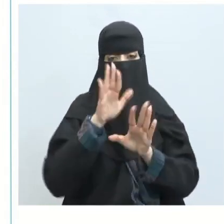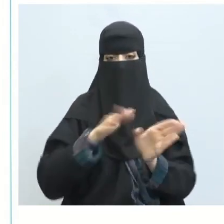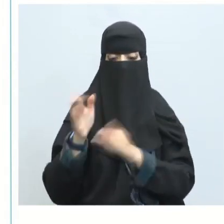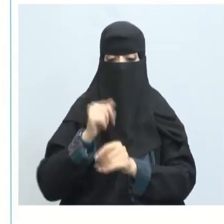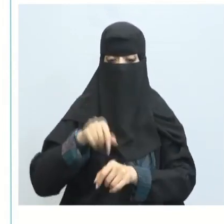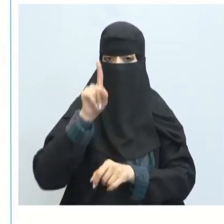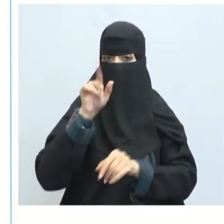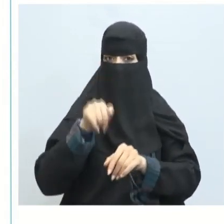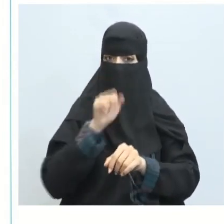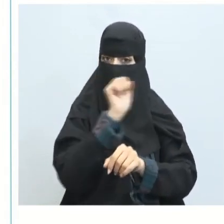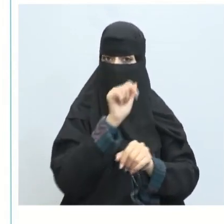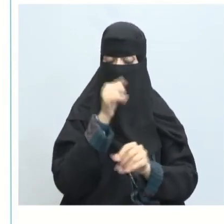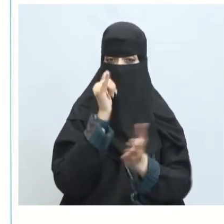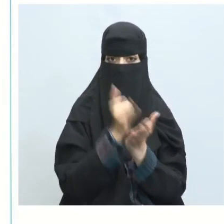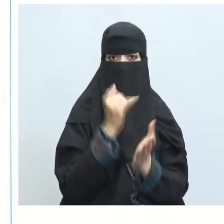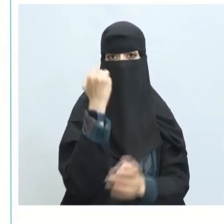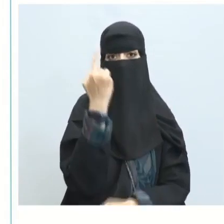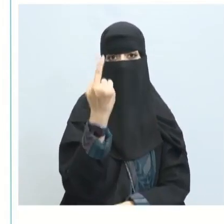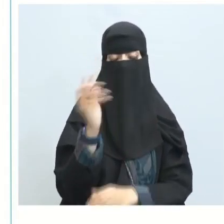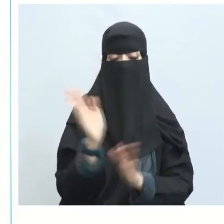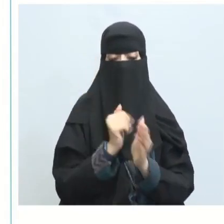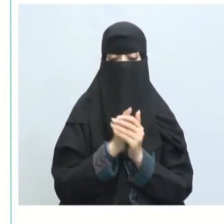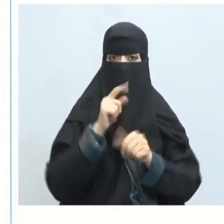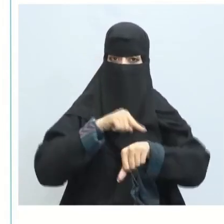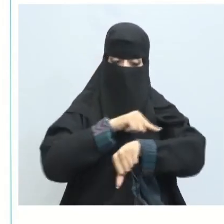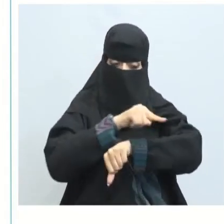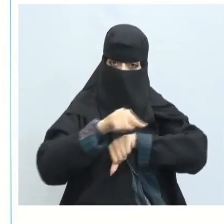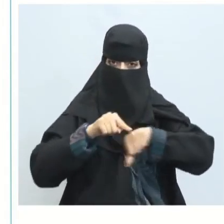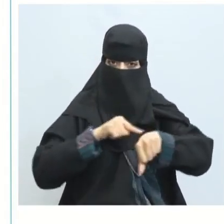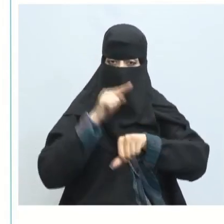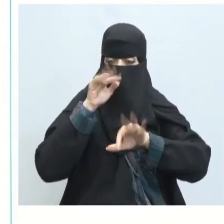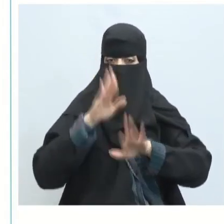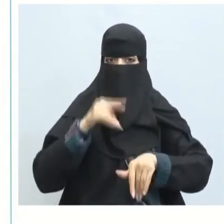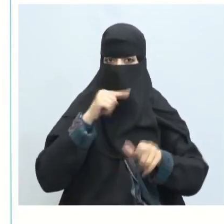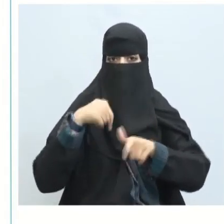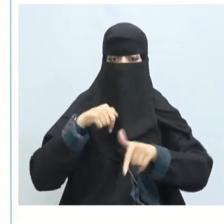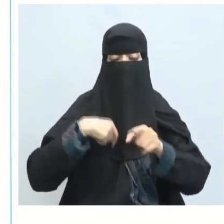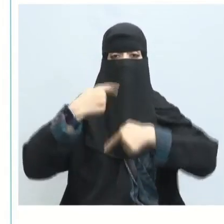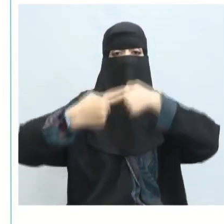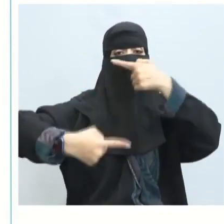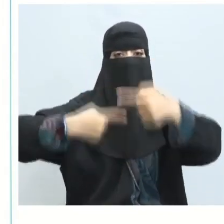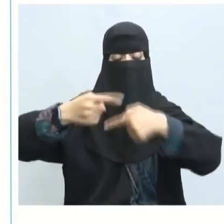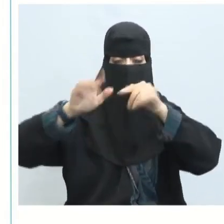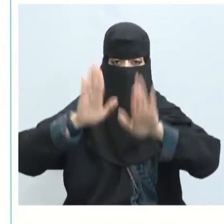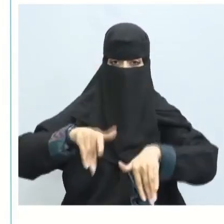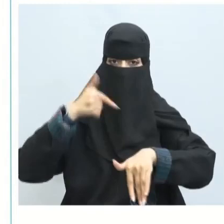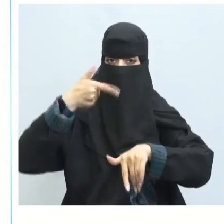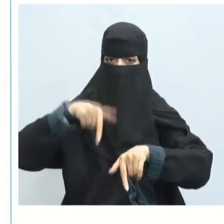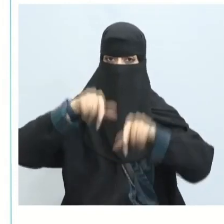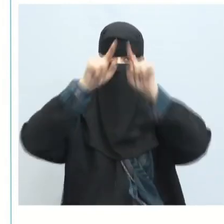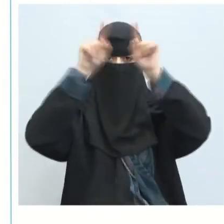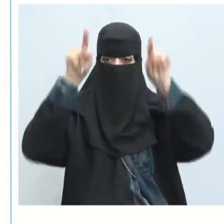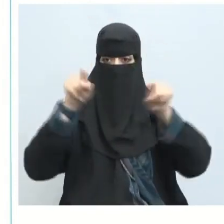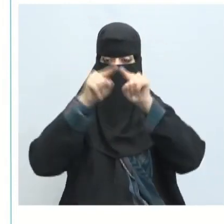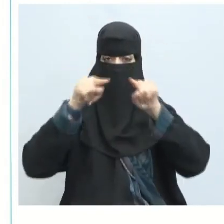او خاص بمسؤول واحد معيار الزمن ذكرنا قد يكون لدينا سكرتاريه دائمه بحيث انها موجوده في الهيكل